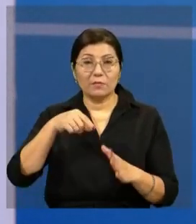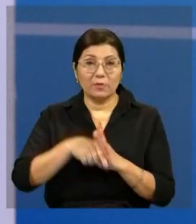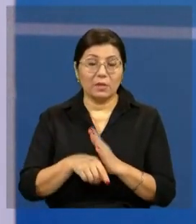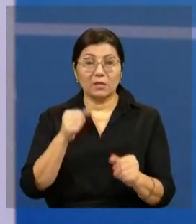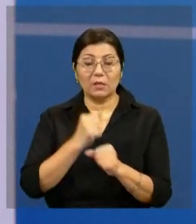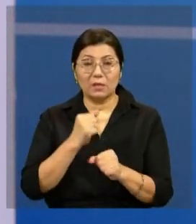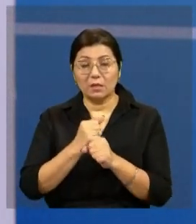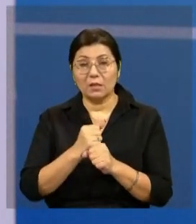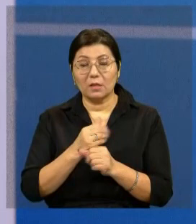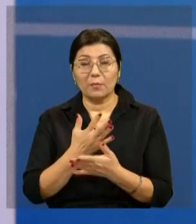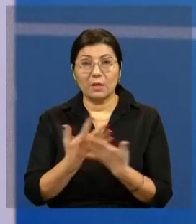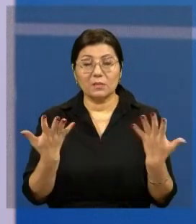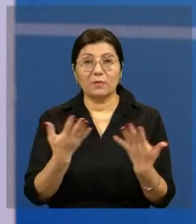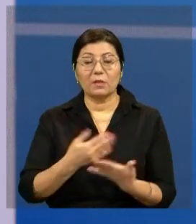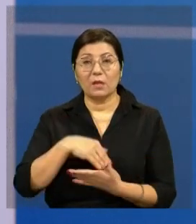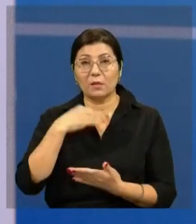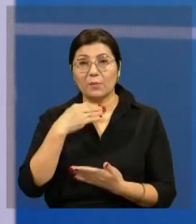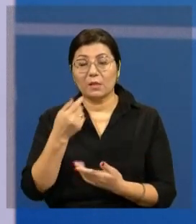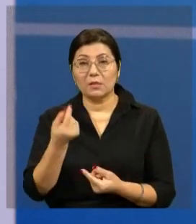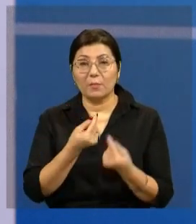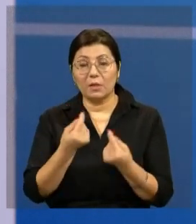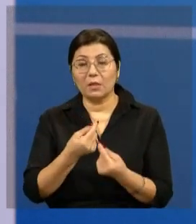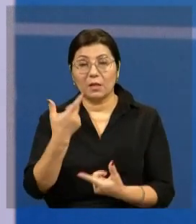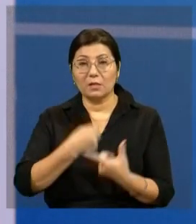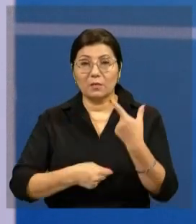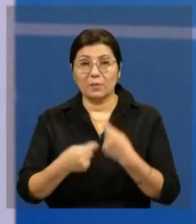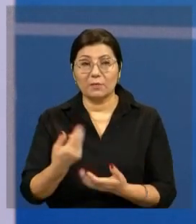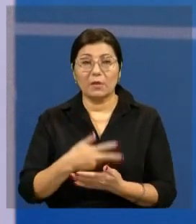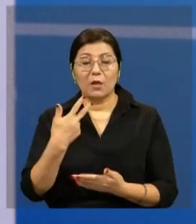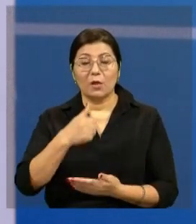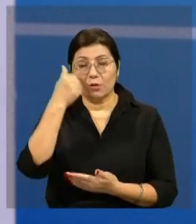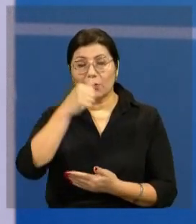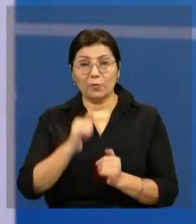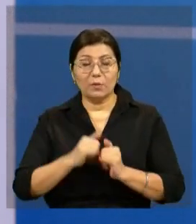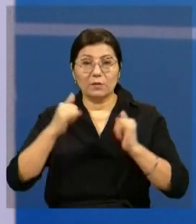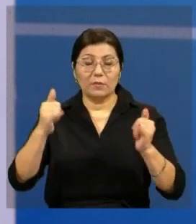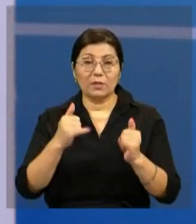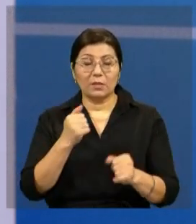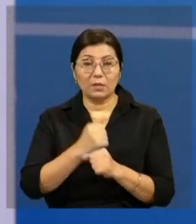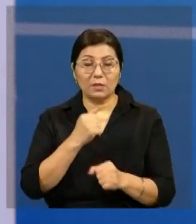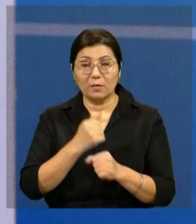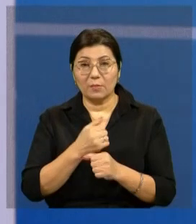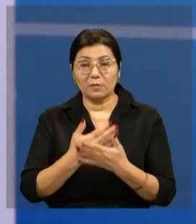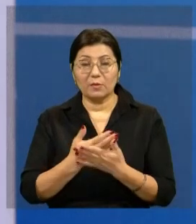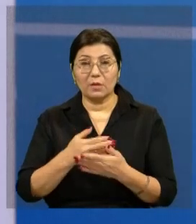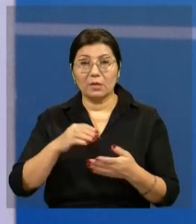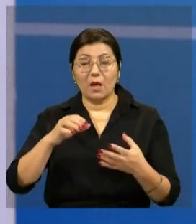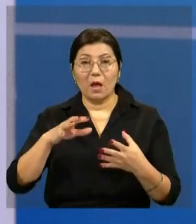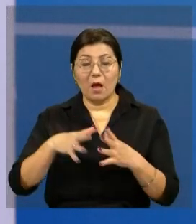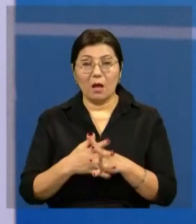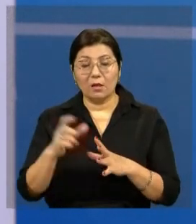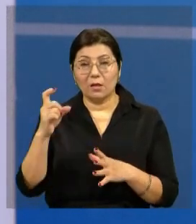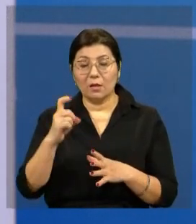переработка мяса, молока, зерна. Касым-Жомарт Токаев поставил задачу в течение 3 лет увеличить долю переработанной продукции в агропромышленном комплексе